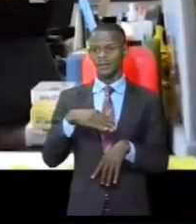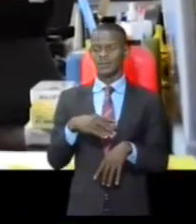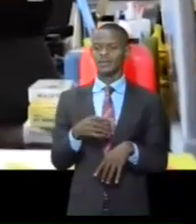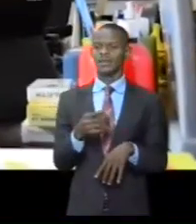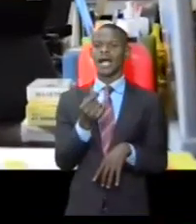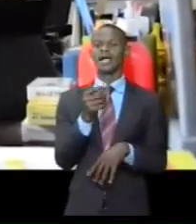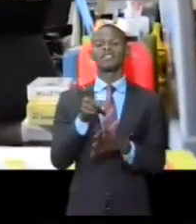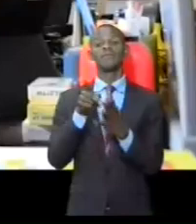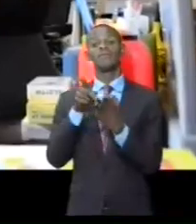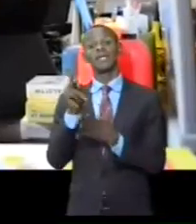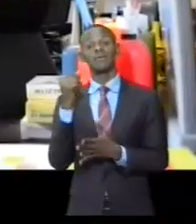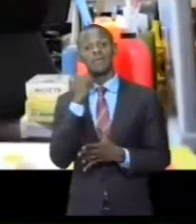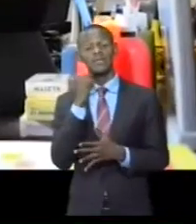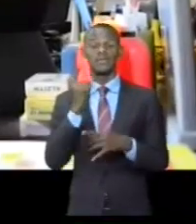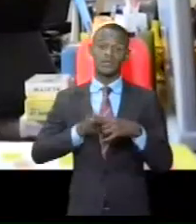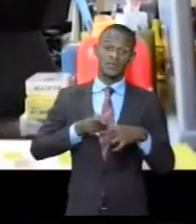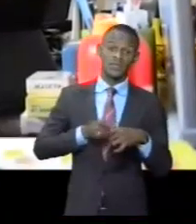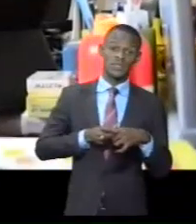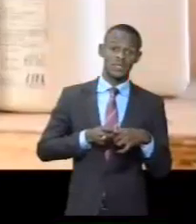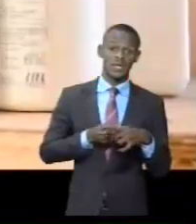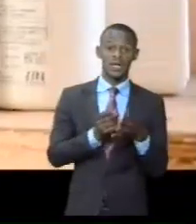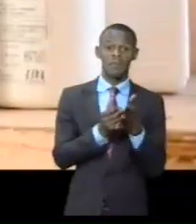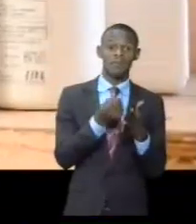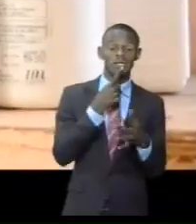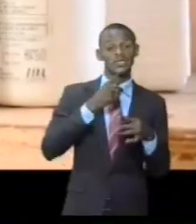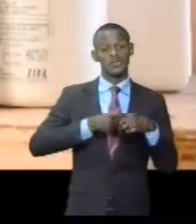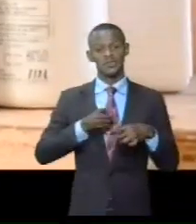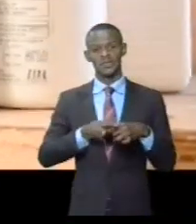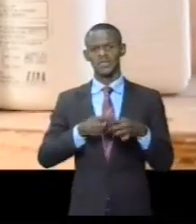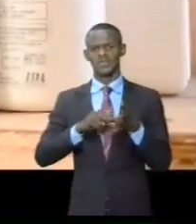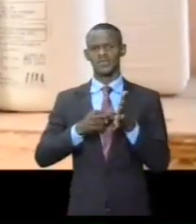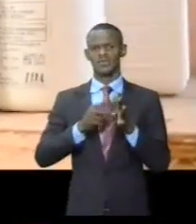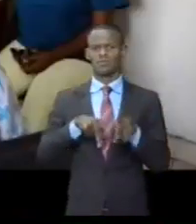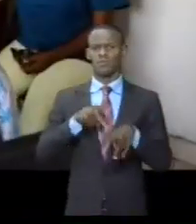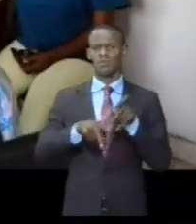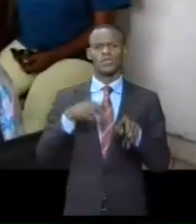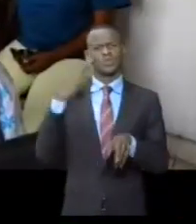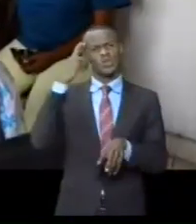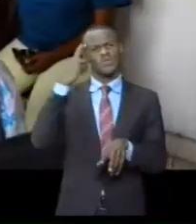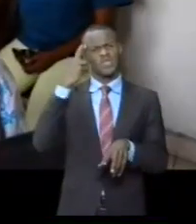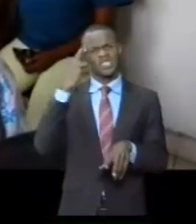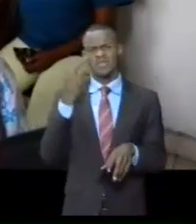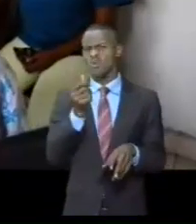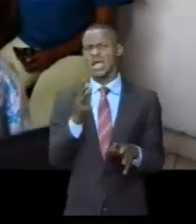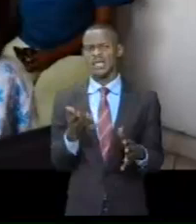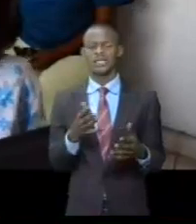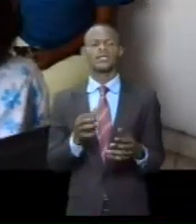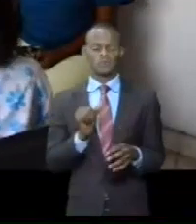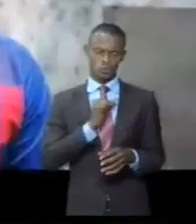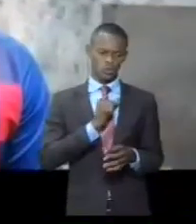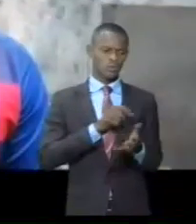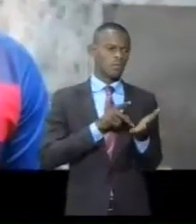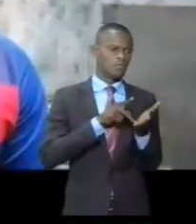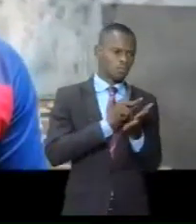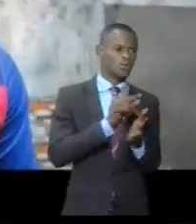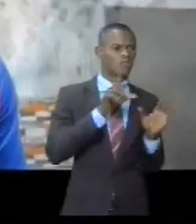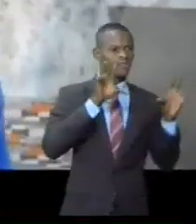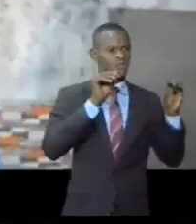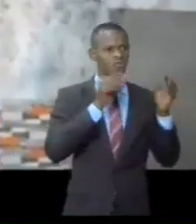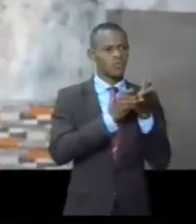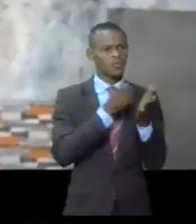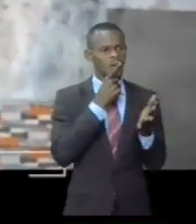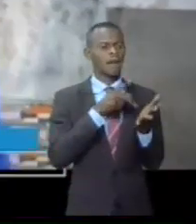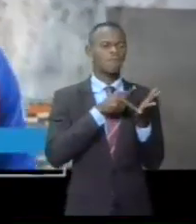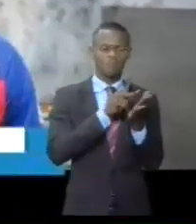amène certains à recourir quelquefois à l'automédication faute de moyens. Cependant, cette option est à bannir. Moi, je suis